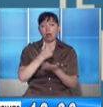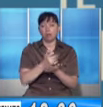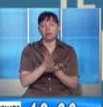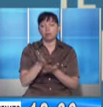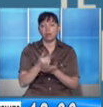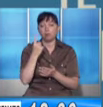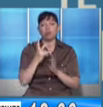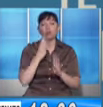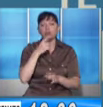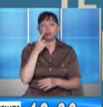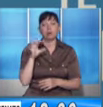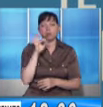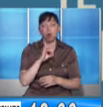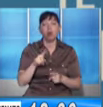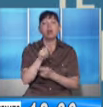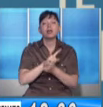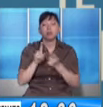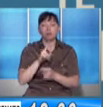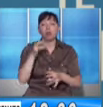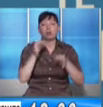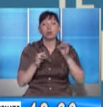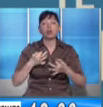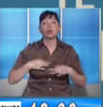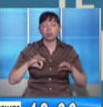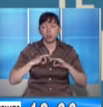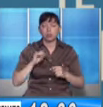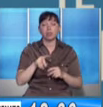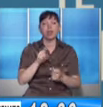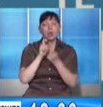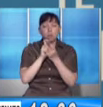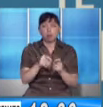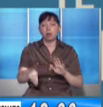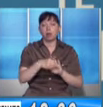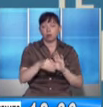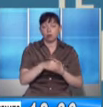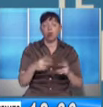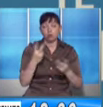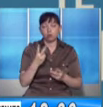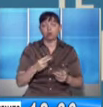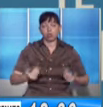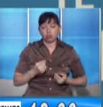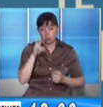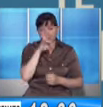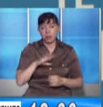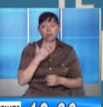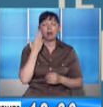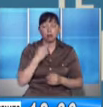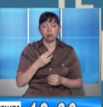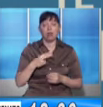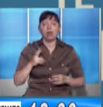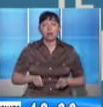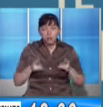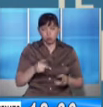În primul rând vorbim despre reforma justiției și lupta cu corupția. Trebuie să ajungem să trăim într-o țară în care hoții într-adevăr ajung la